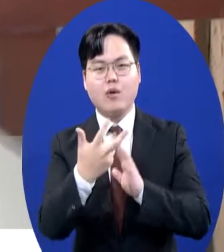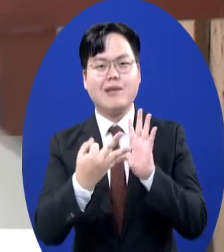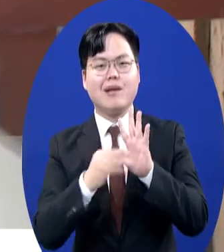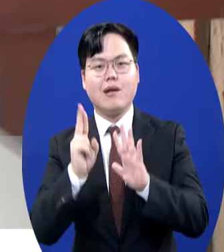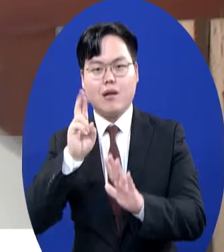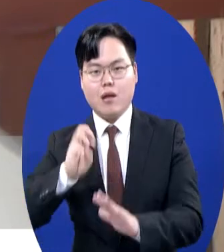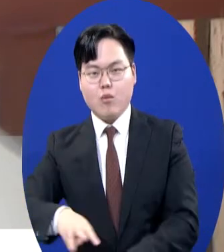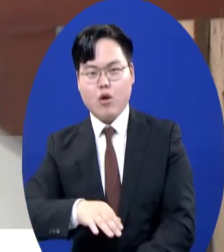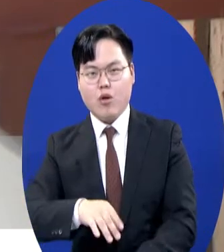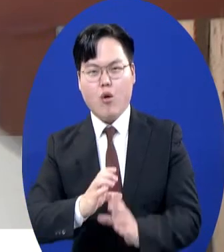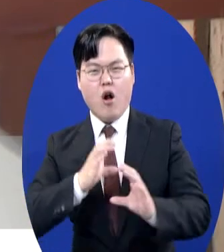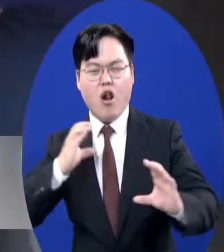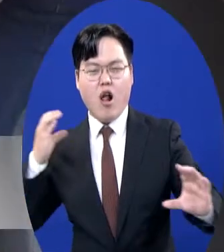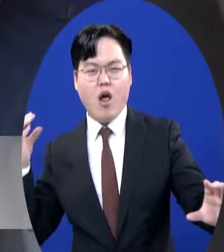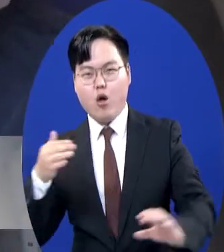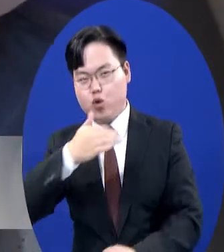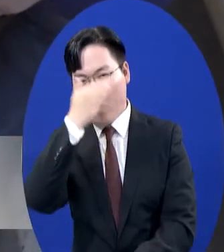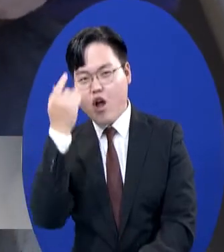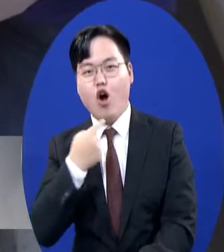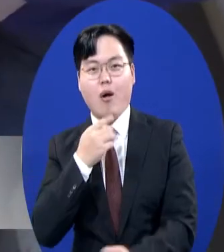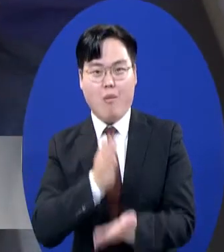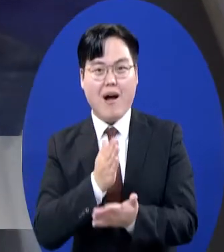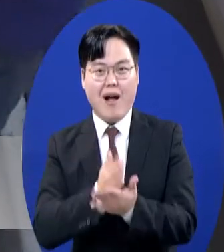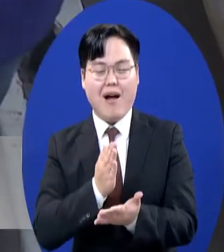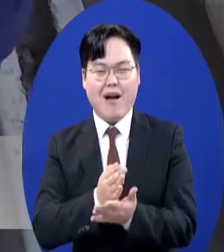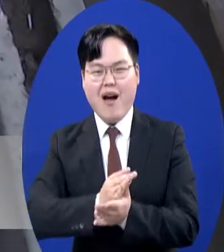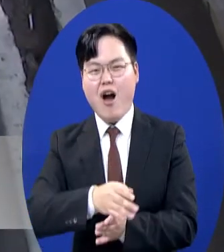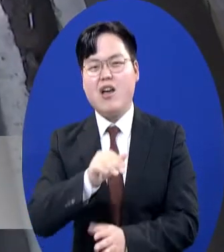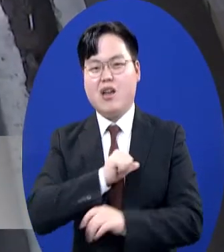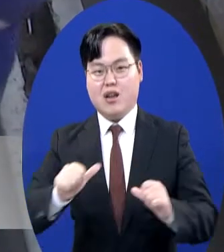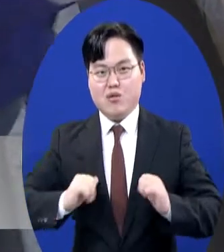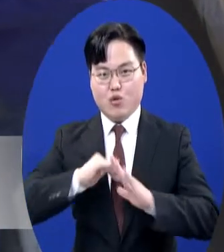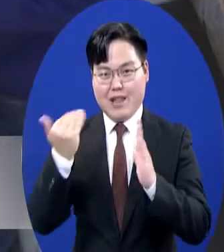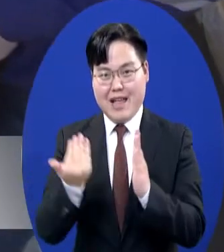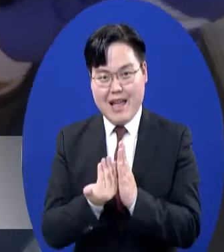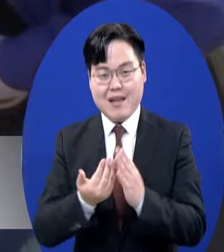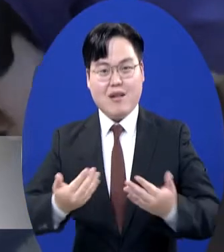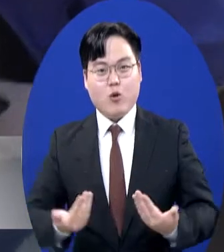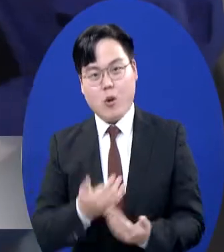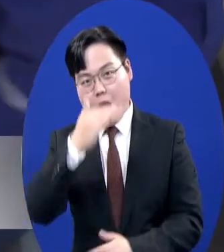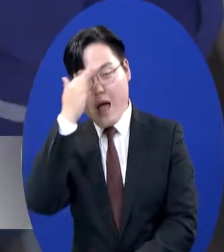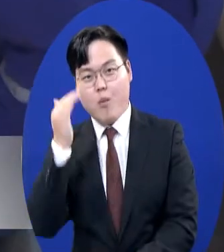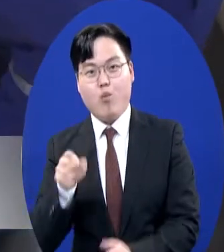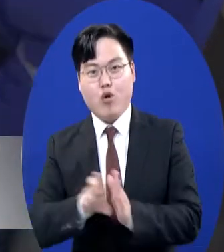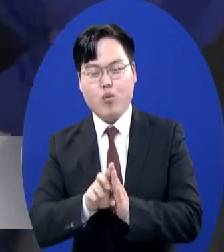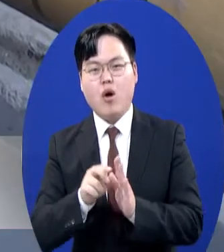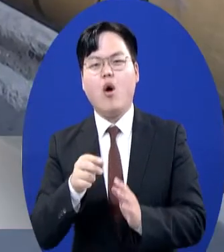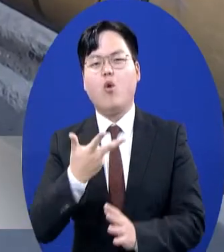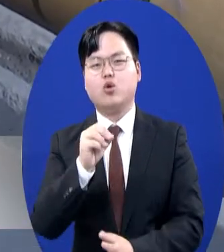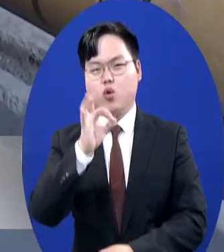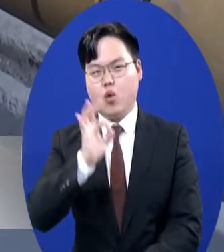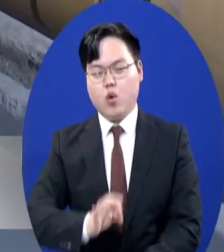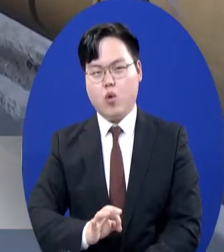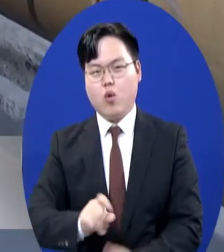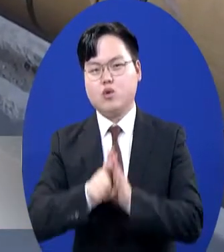км урттай долооны шугам сүлжээ бий. Хотын иргэдийг долоонаар хангадаг шугам сүлжээний 30 гаруй хувь нийлэгдэж насжилтанд дууссан байна.